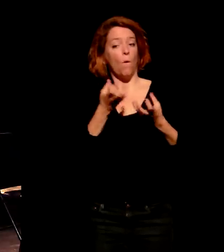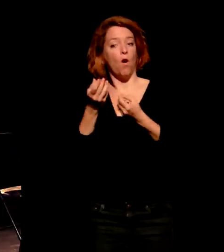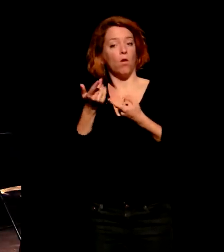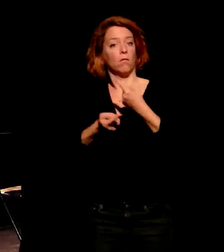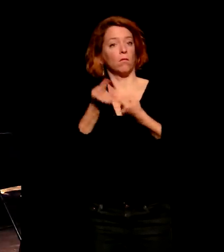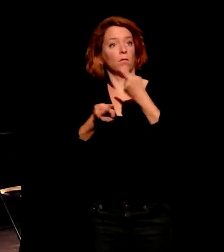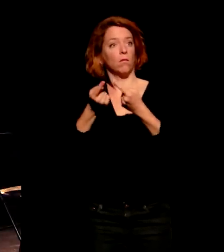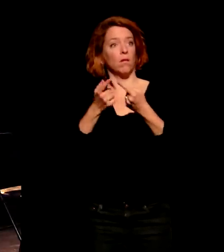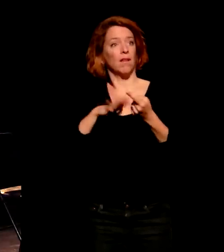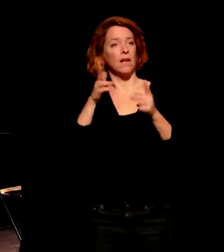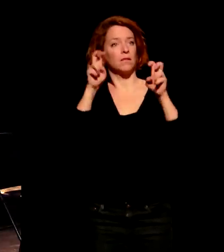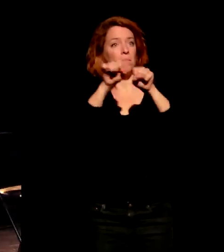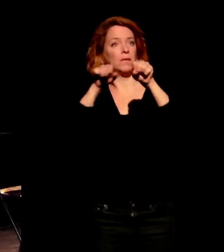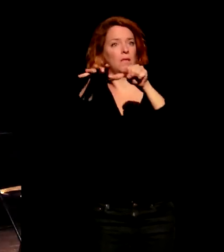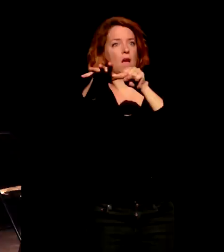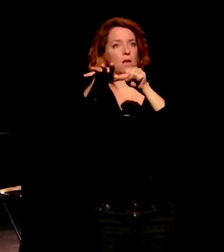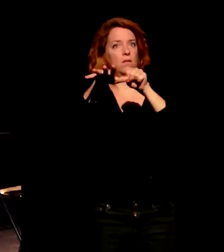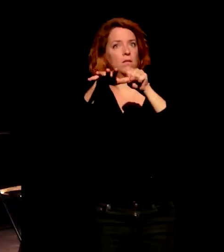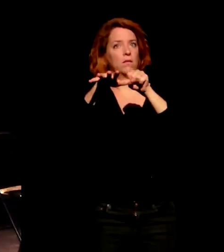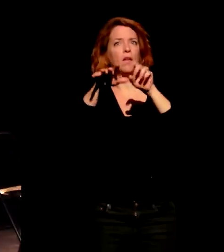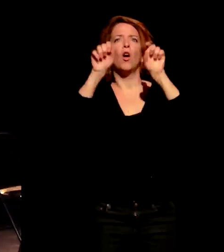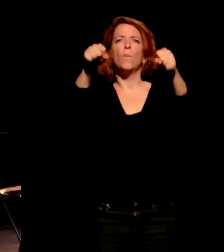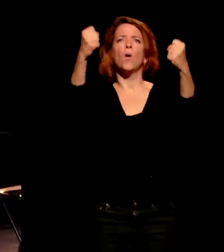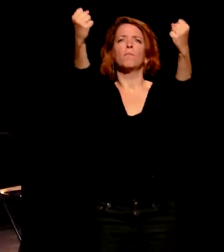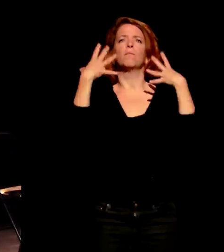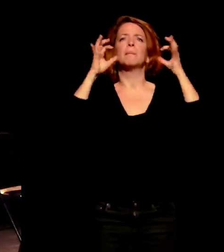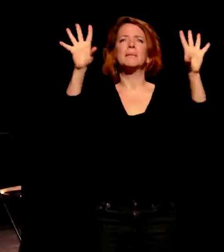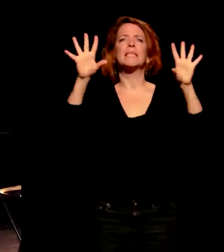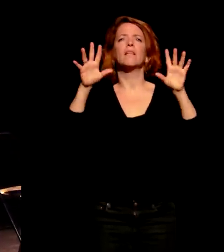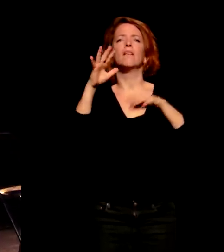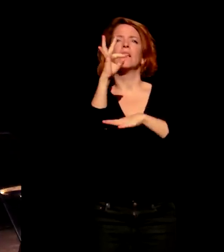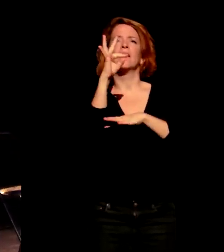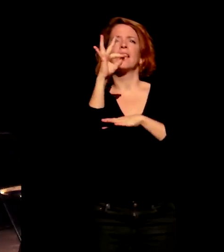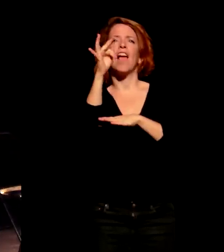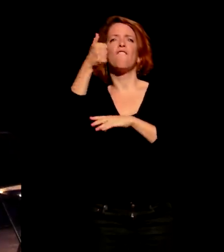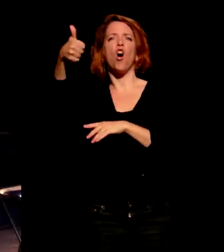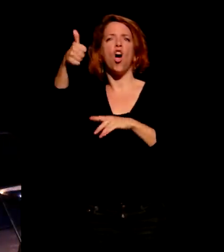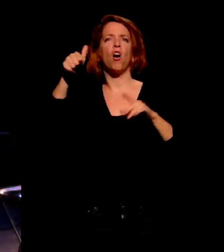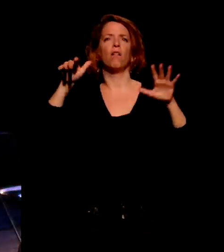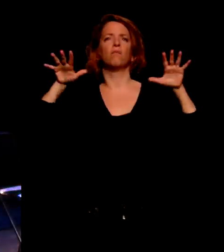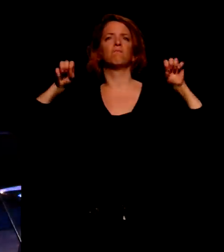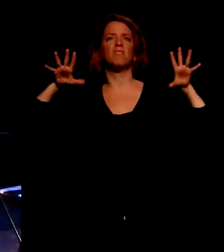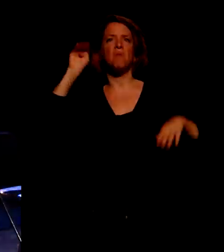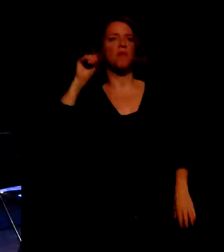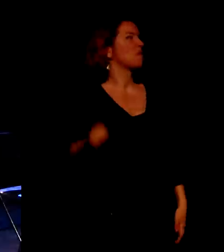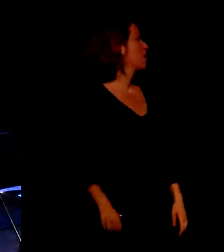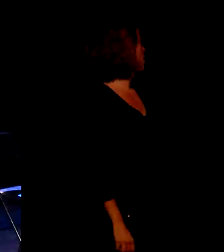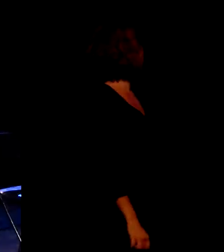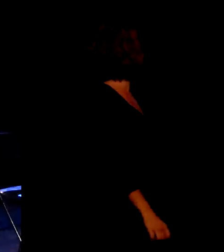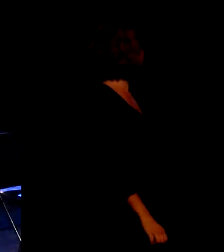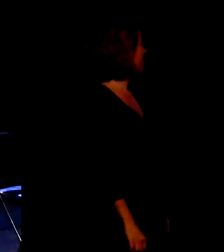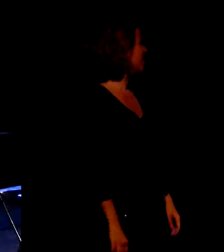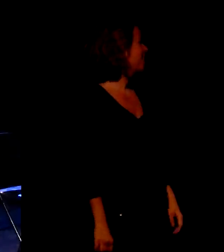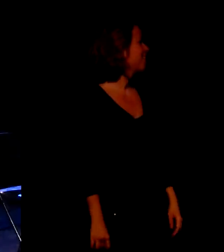Martin, est-ce que tu peux me faire une lumière genre plateau télé TF1, tu vois, un truc genre, ouais, bleu, bien, bleu.